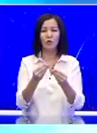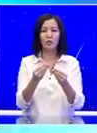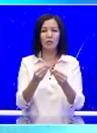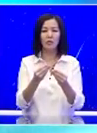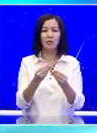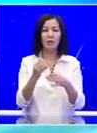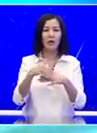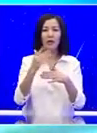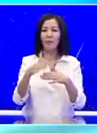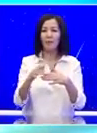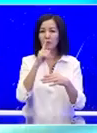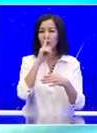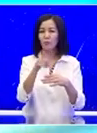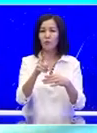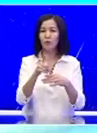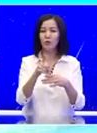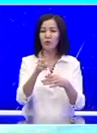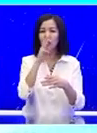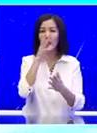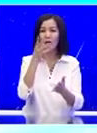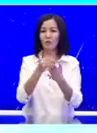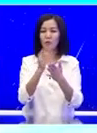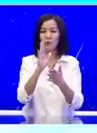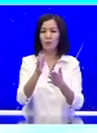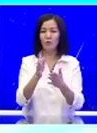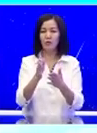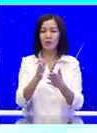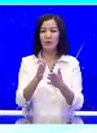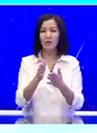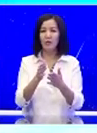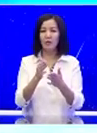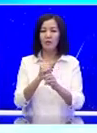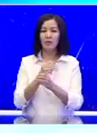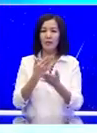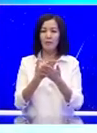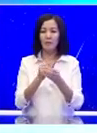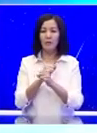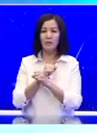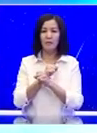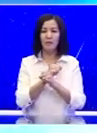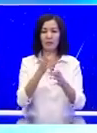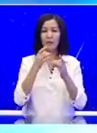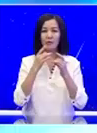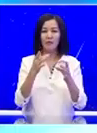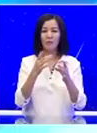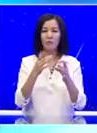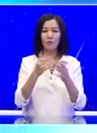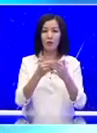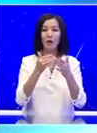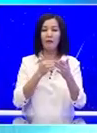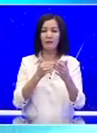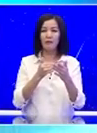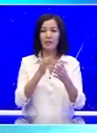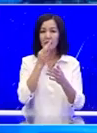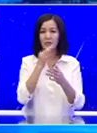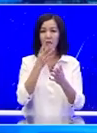төлейді. Ал ол күн мысалы демалысқа әлде бір мейрамға түсіп атса, оның алдына мой төлейді.